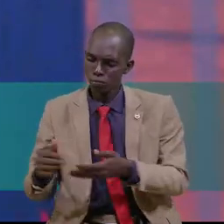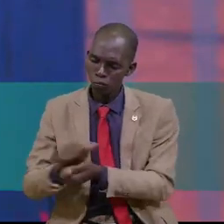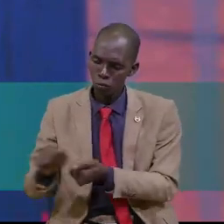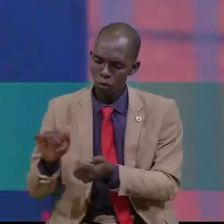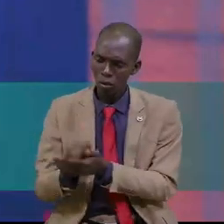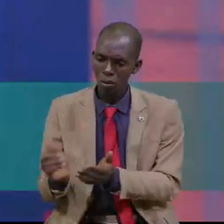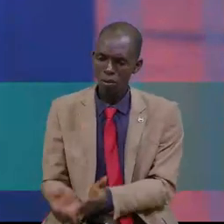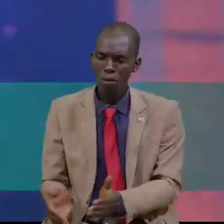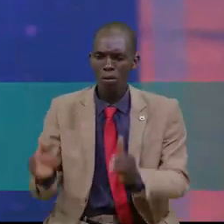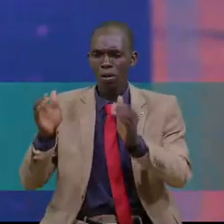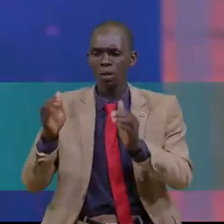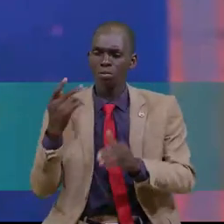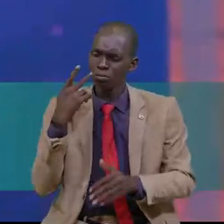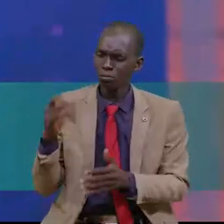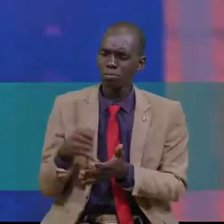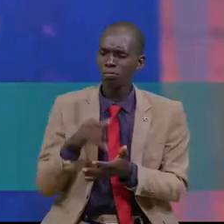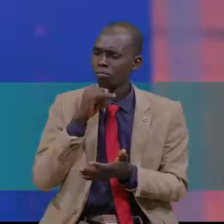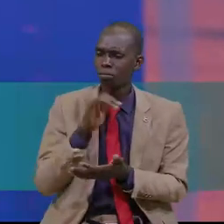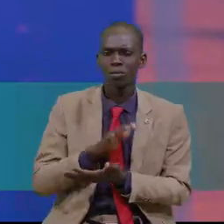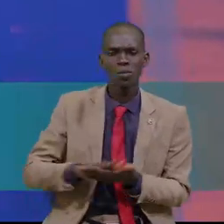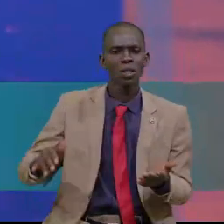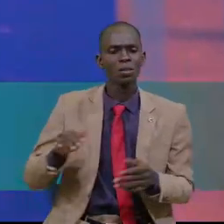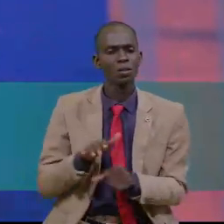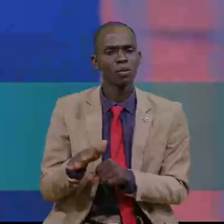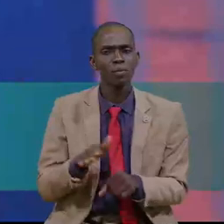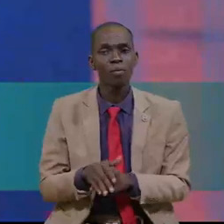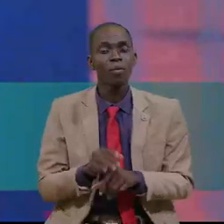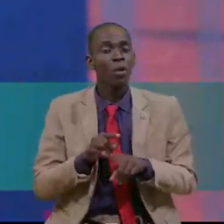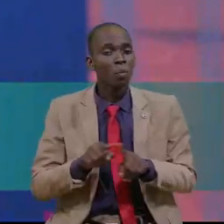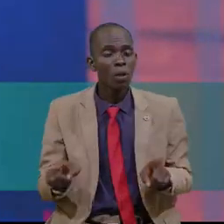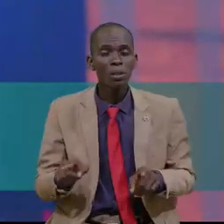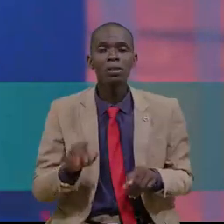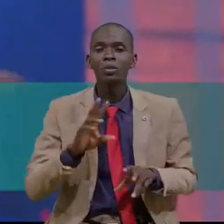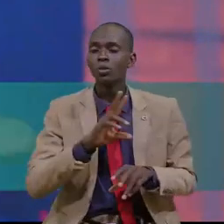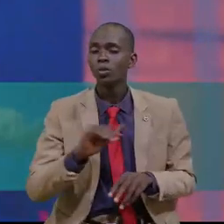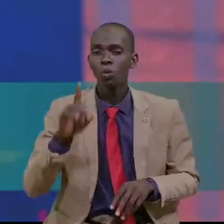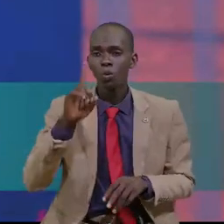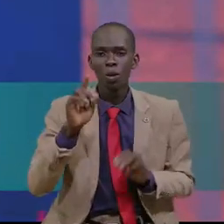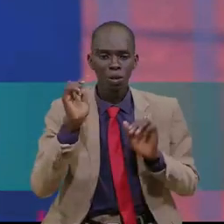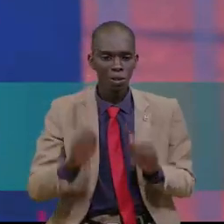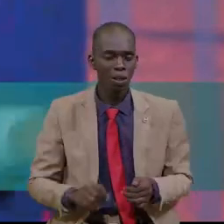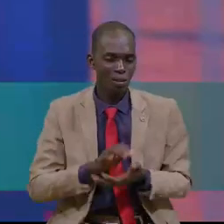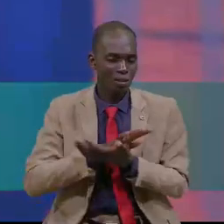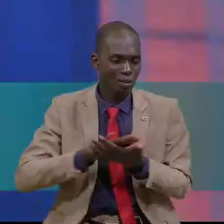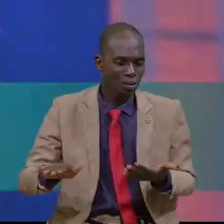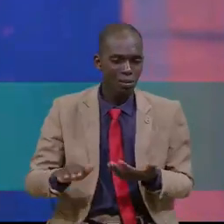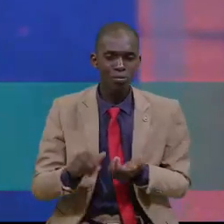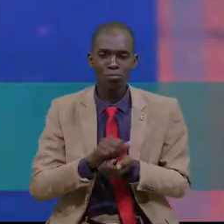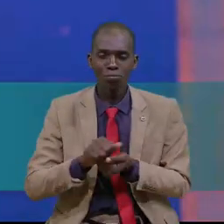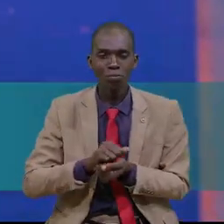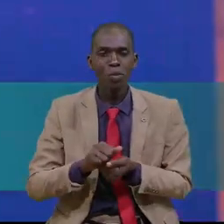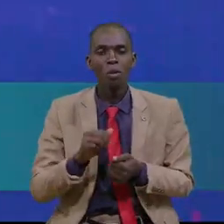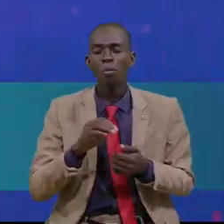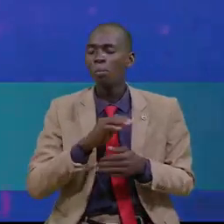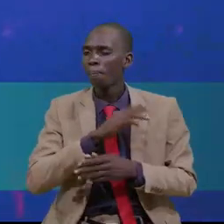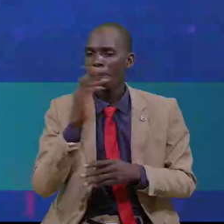purger, purifier, pardonner. Et aucun homme ne peut purifier comme Christ. En réalité,